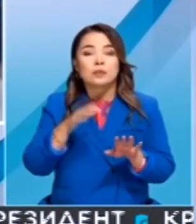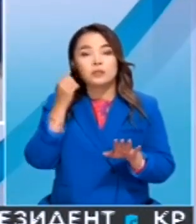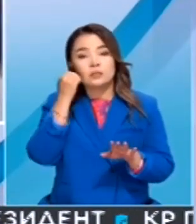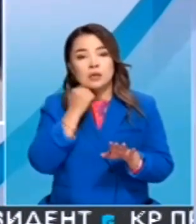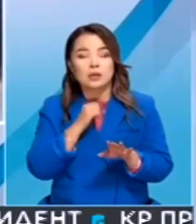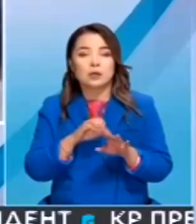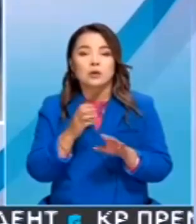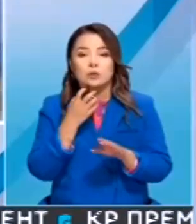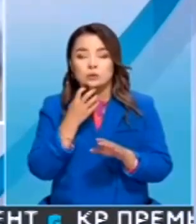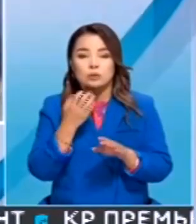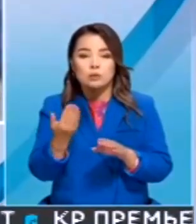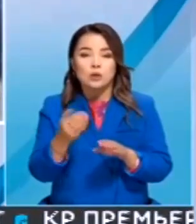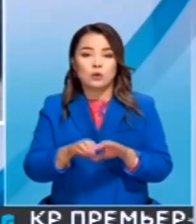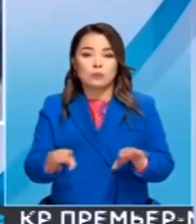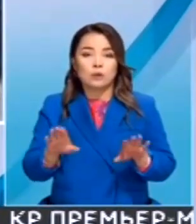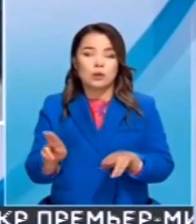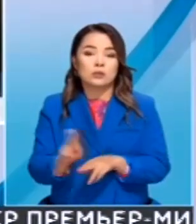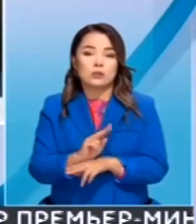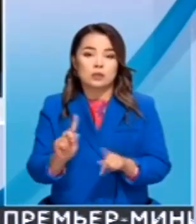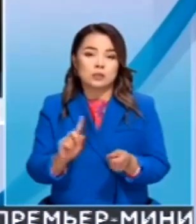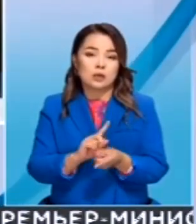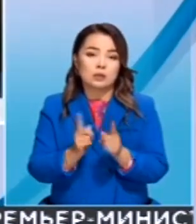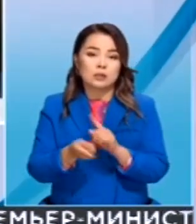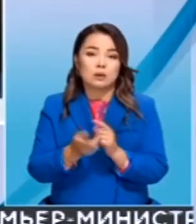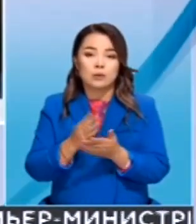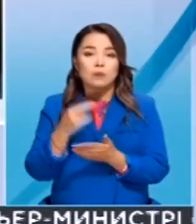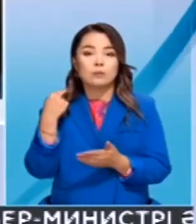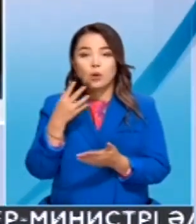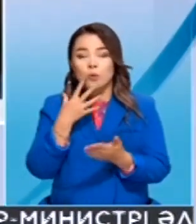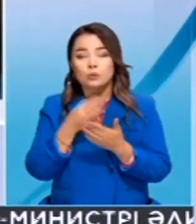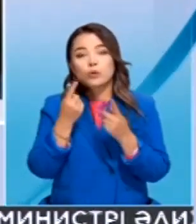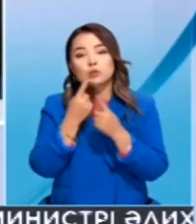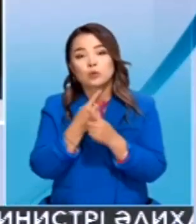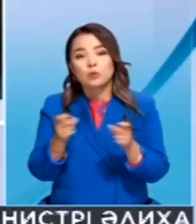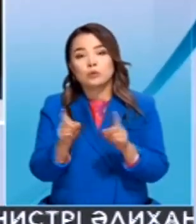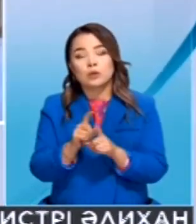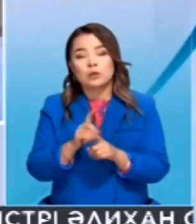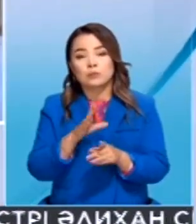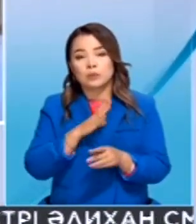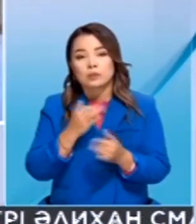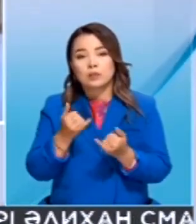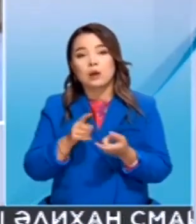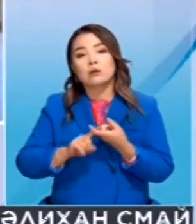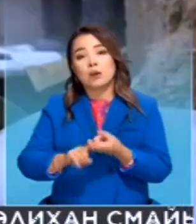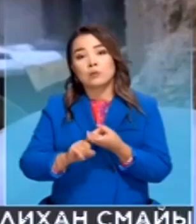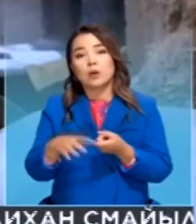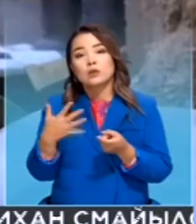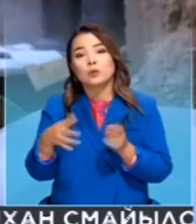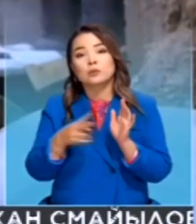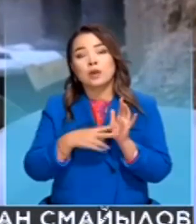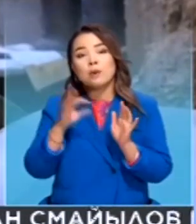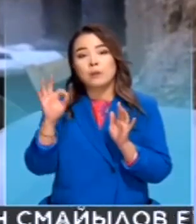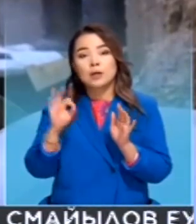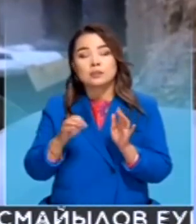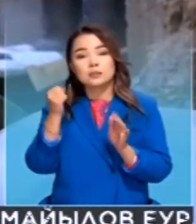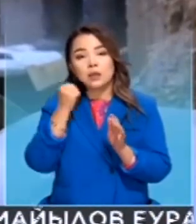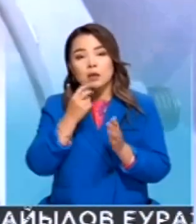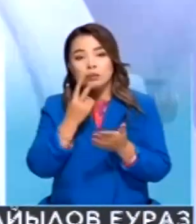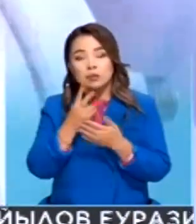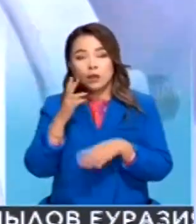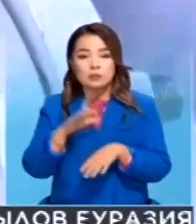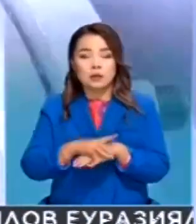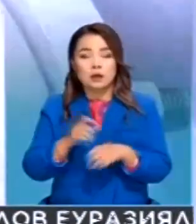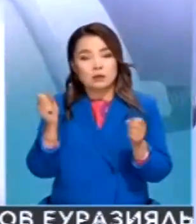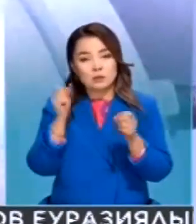жылу құбырларын жаңалау жұмыстары жүріп жатыр. Президент өз жолдауында еліміздегі жылу коммуникациясының 57% тозығы жеткен атап